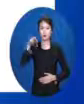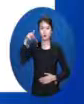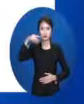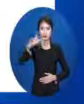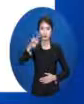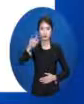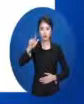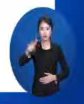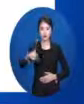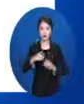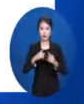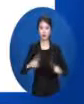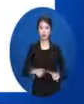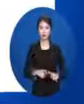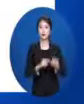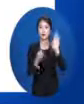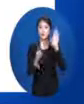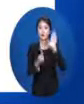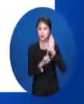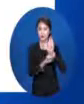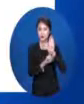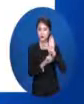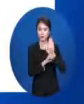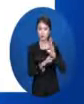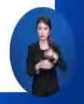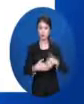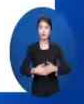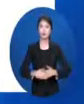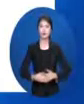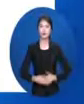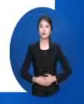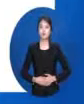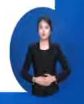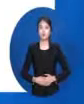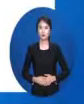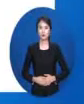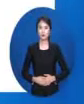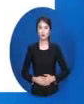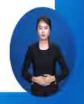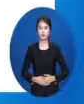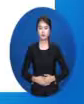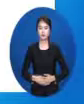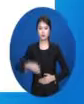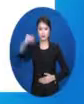주식회사 부영주택에서 건물 보수원 및 영선원을 모집합니다.